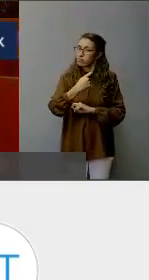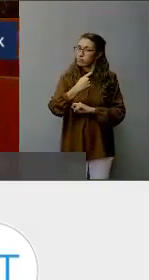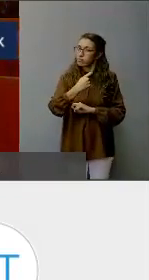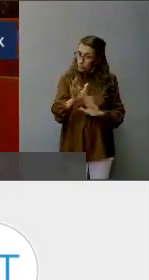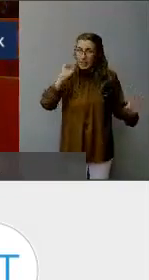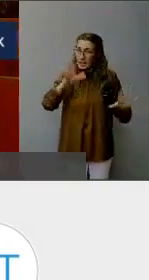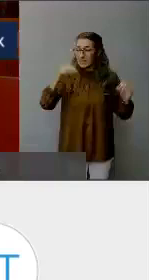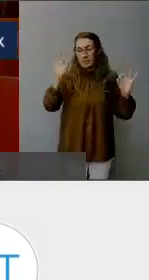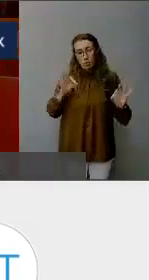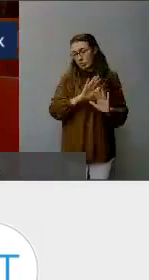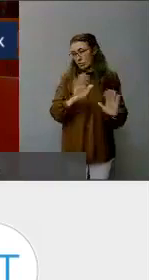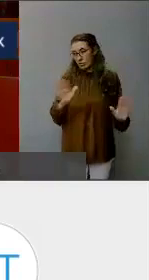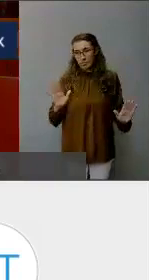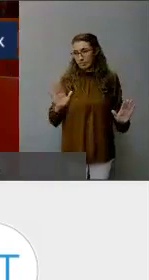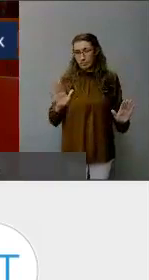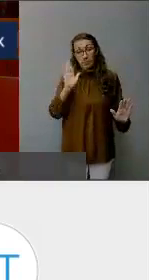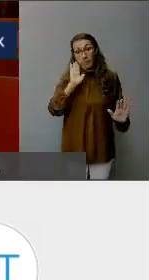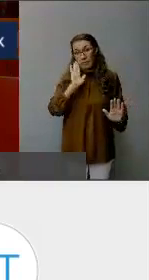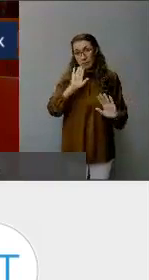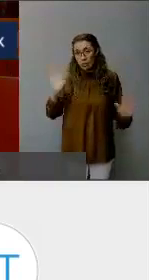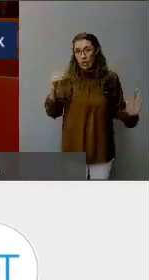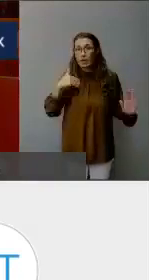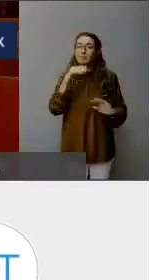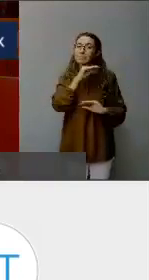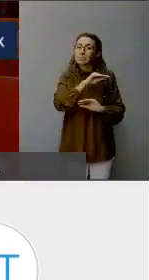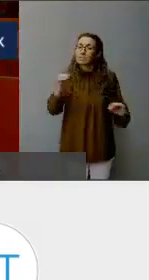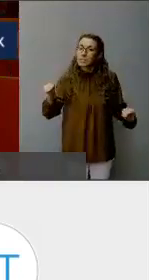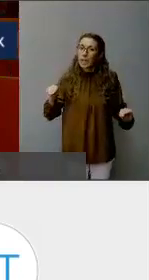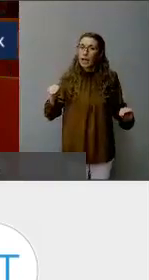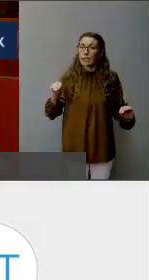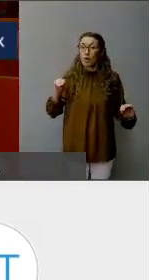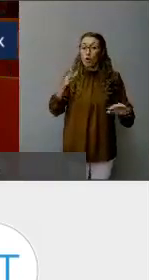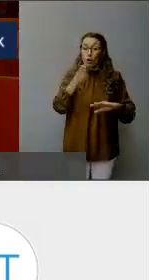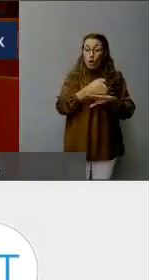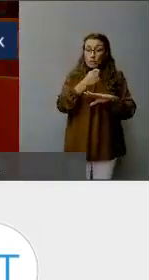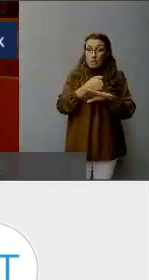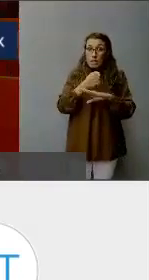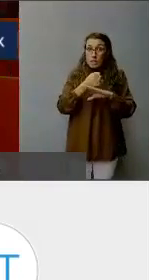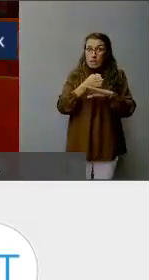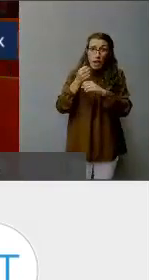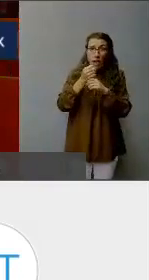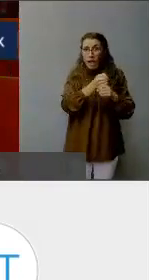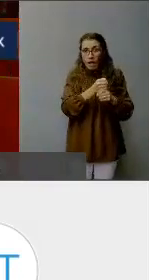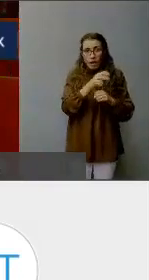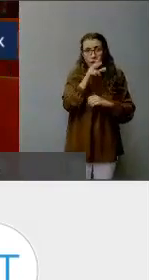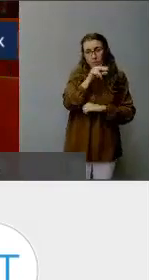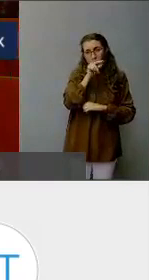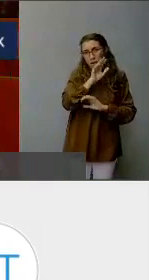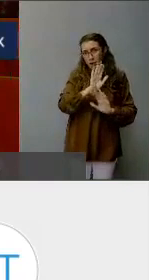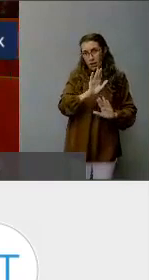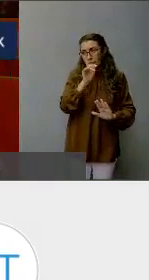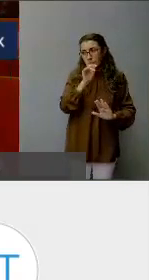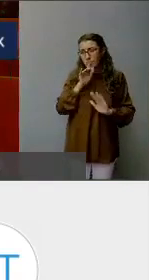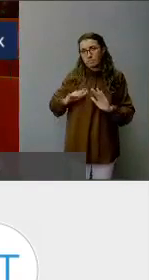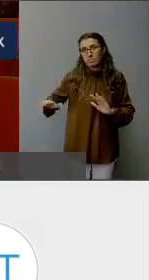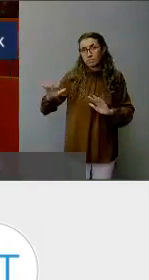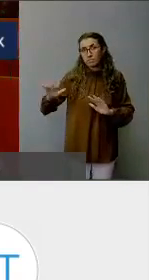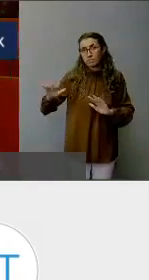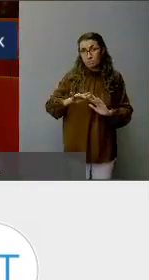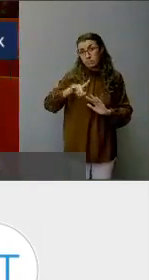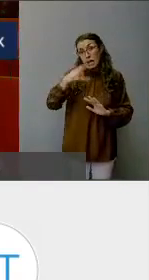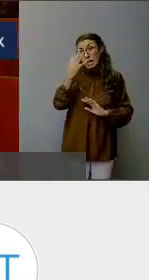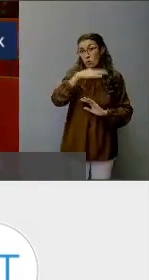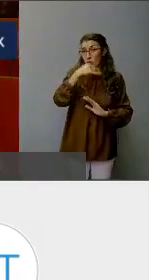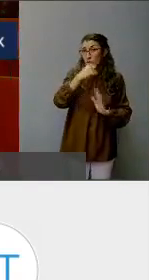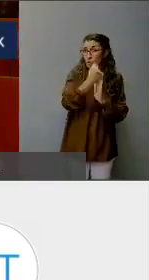iniziamo così io per cordera vi chiedo a tutti di far parlare il consigliere che parla e ci sarà una illustrazione di